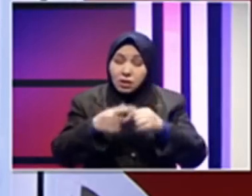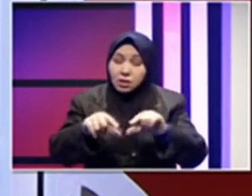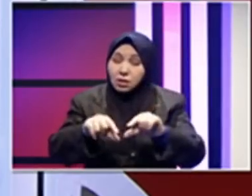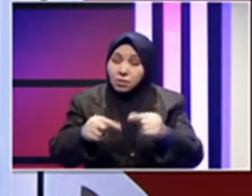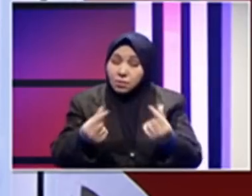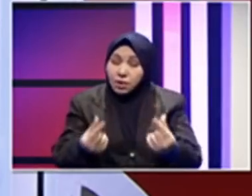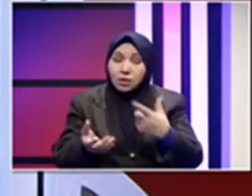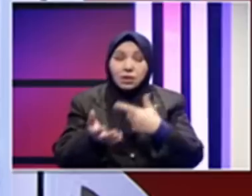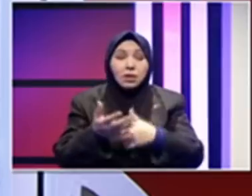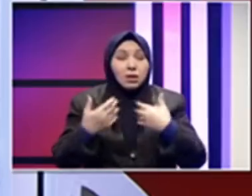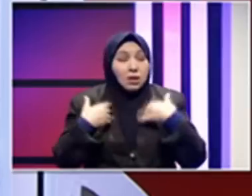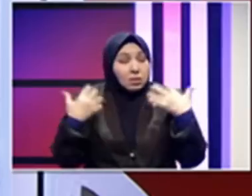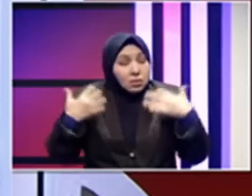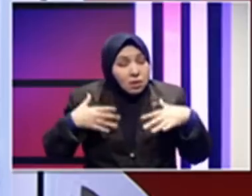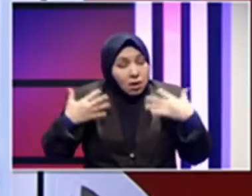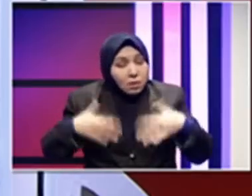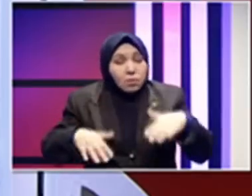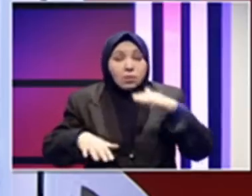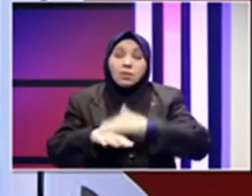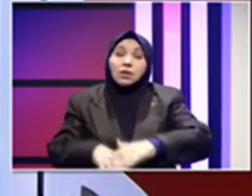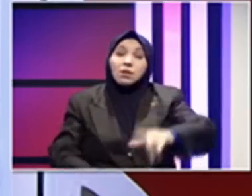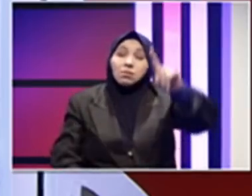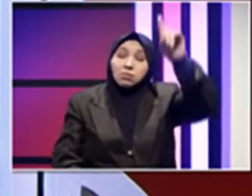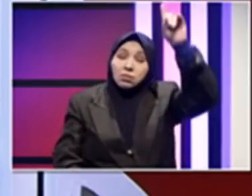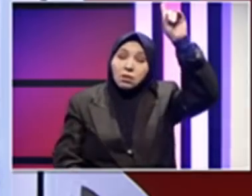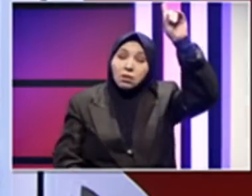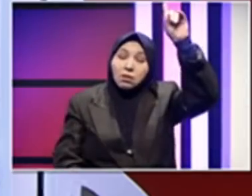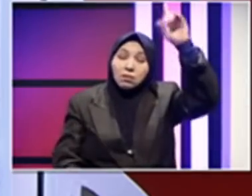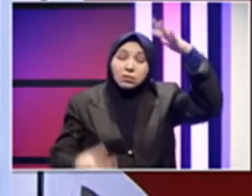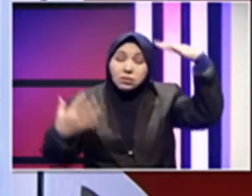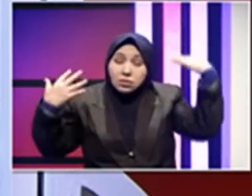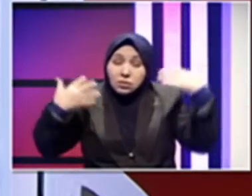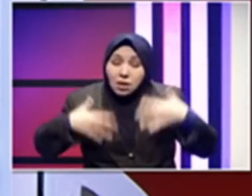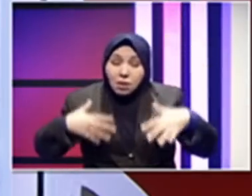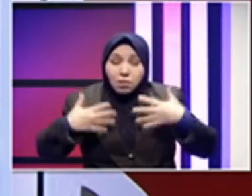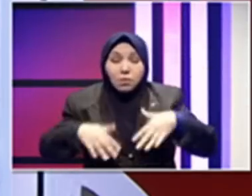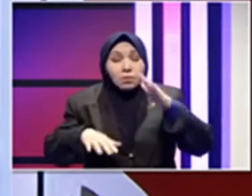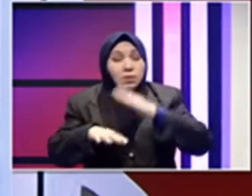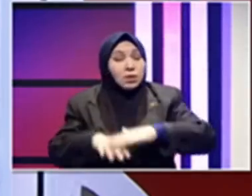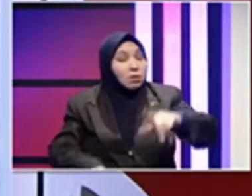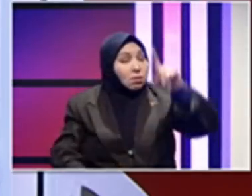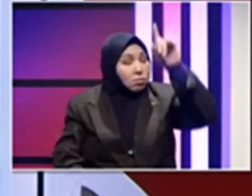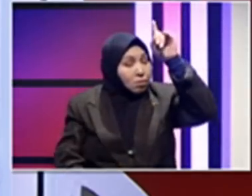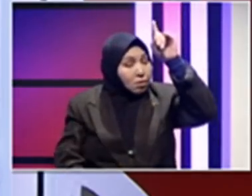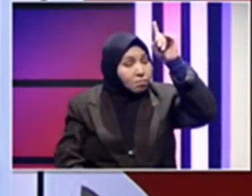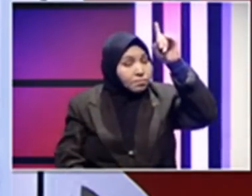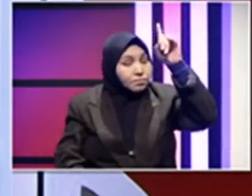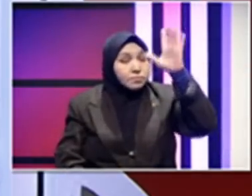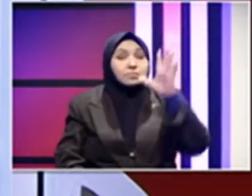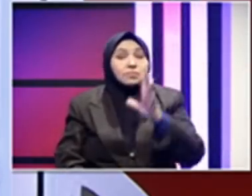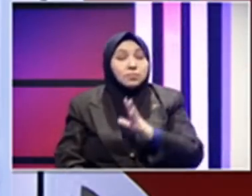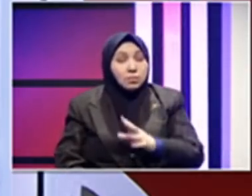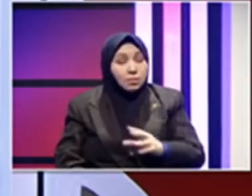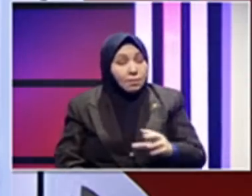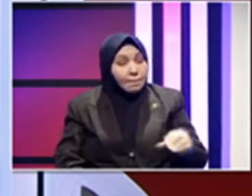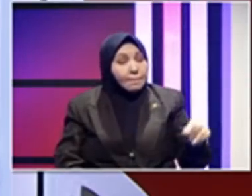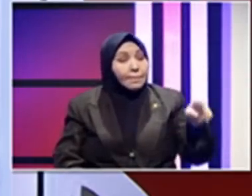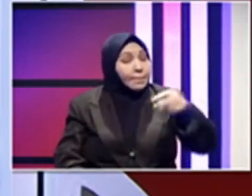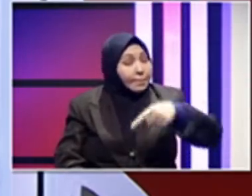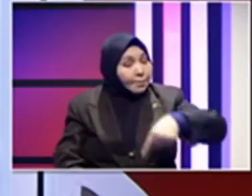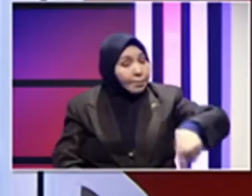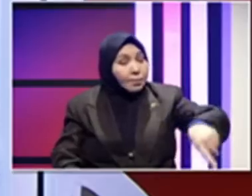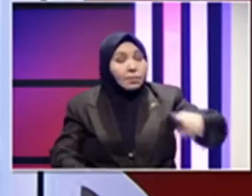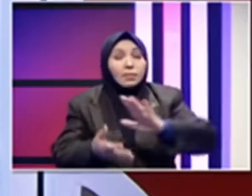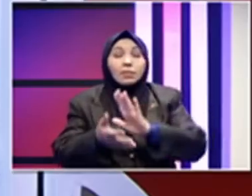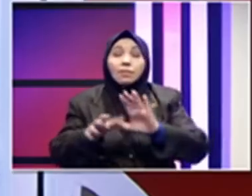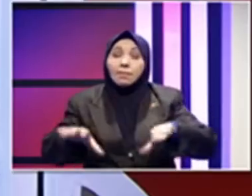mereka yang takut kepada Allah, ya, takut pada Rabbahum bil ghaib wa aqamus salah, dan mereka ini mendirikan